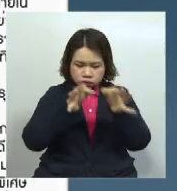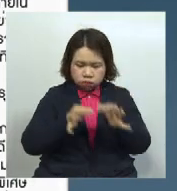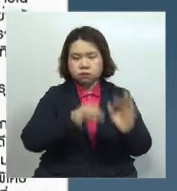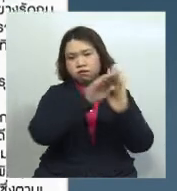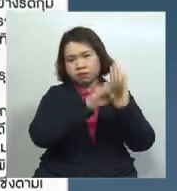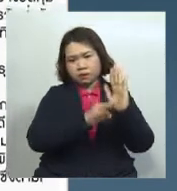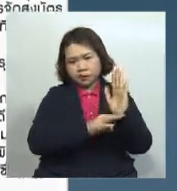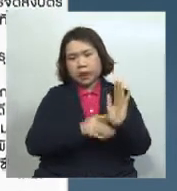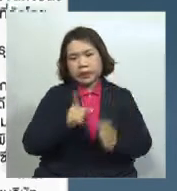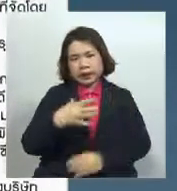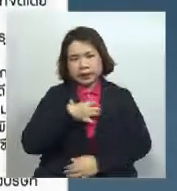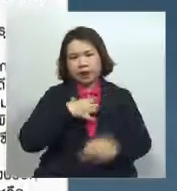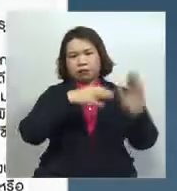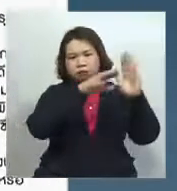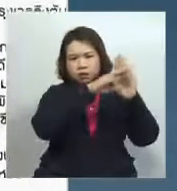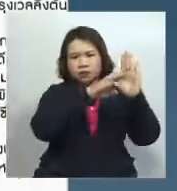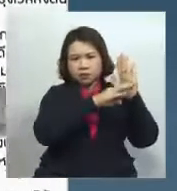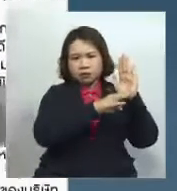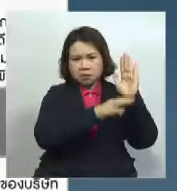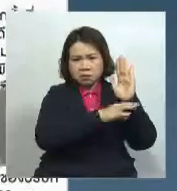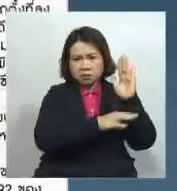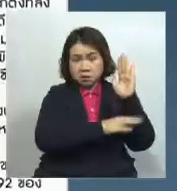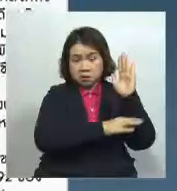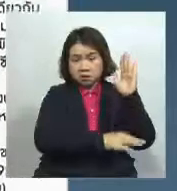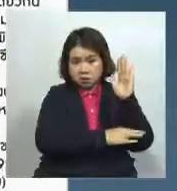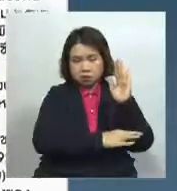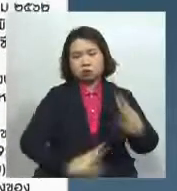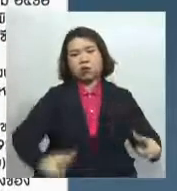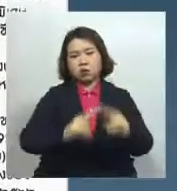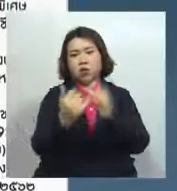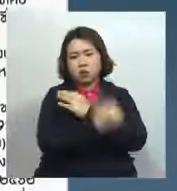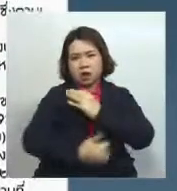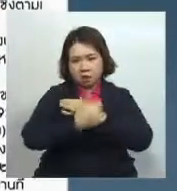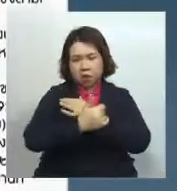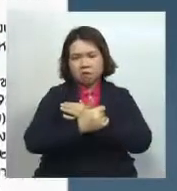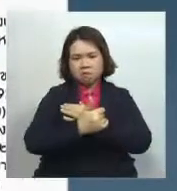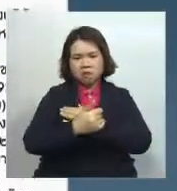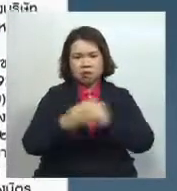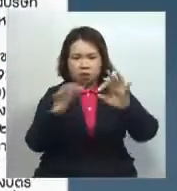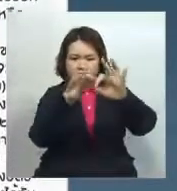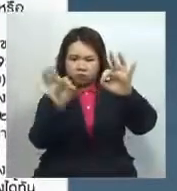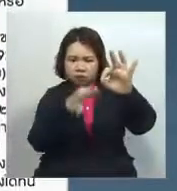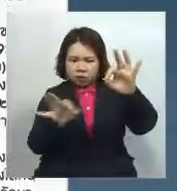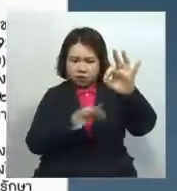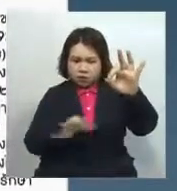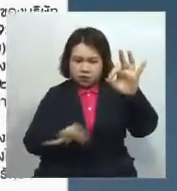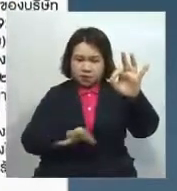กณทเกิดขึ้คือเราอยากจะไล่เรียงให้เป็รายละเอียดที่กระโรงการต่างประเทศเขาออกมาอาจยาวนินึง